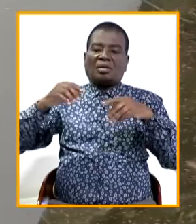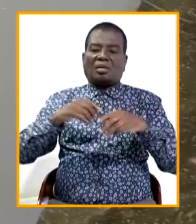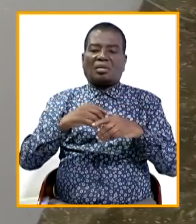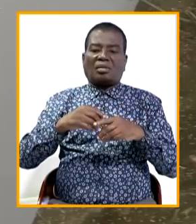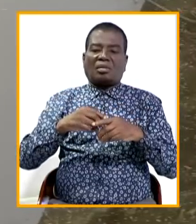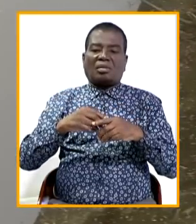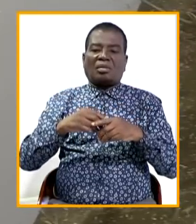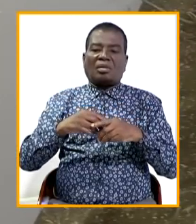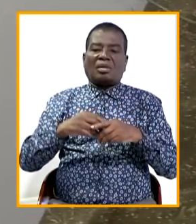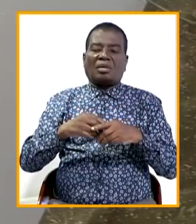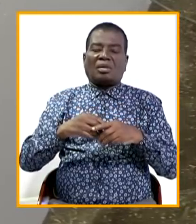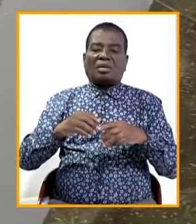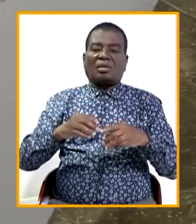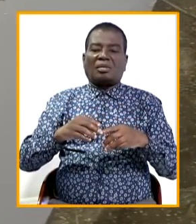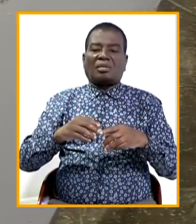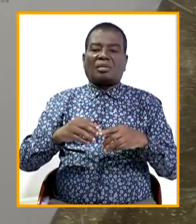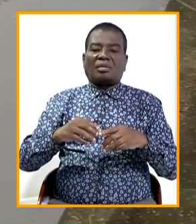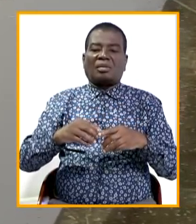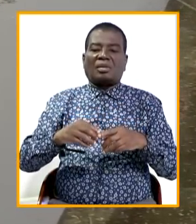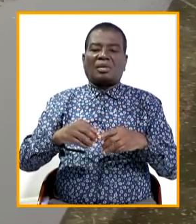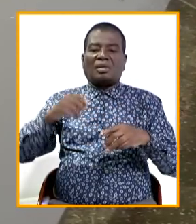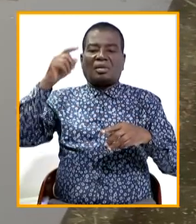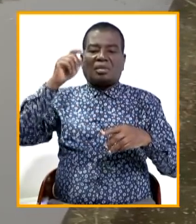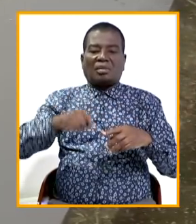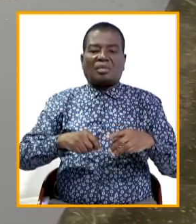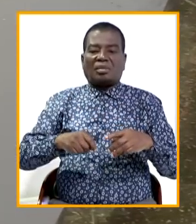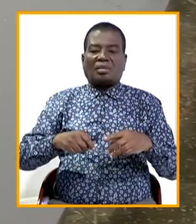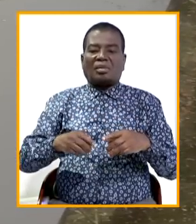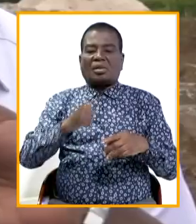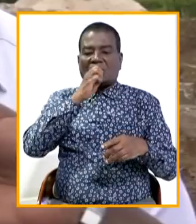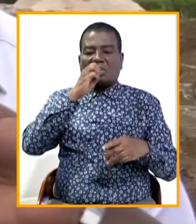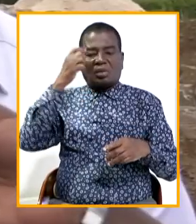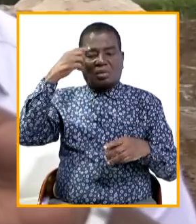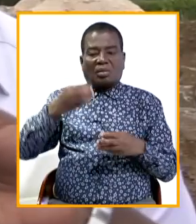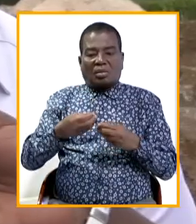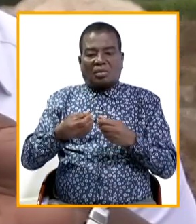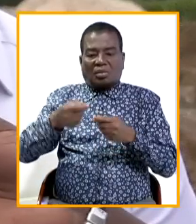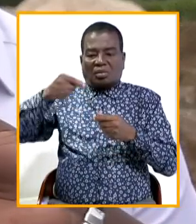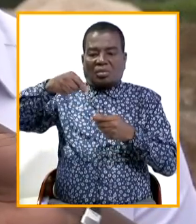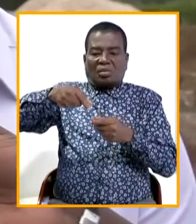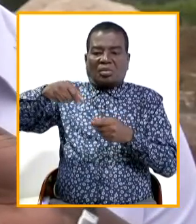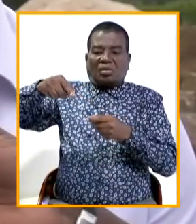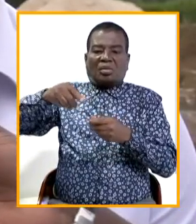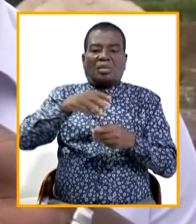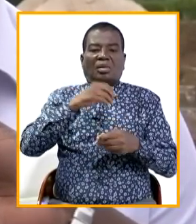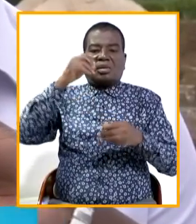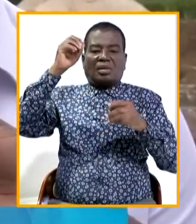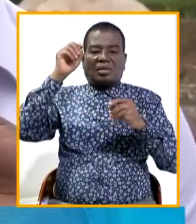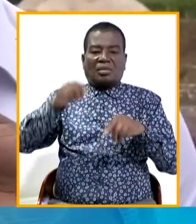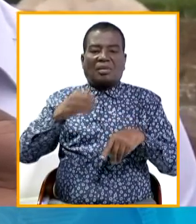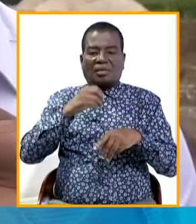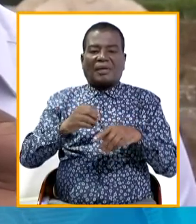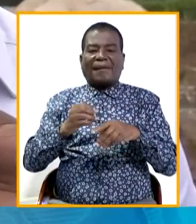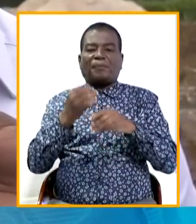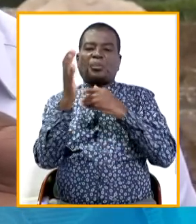place. Il a besoin d'eau pour pouvoir pondre ses œufs. Donc s'il trouve l'eau quelque part, il faut qu'il aille pour pondre ses œufs. Et il a besoin de sang